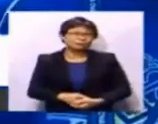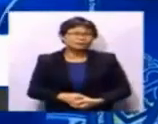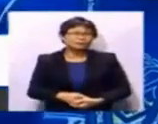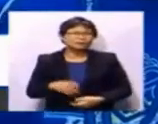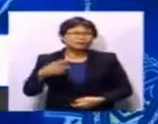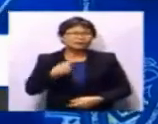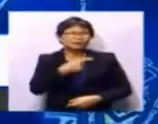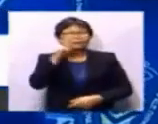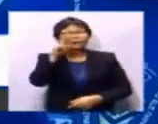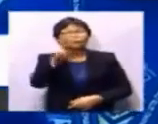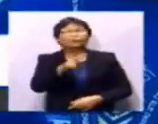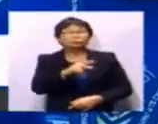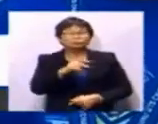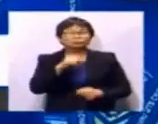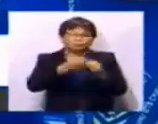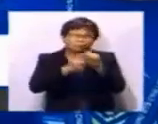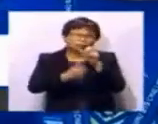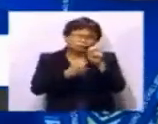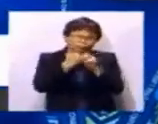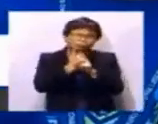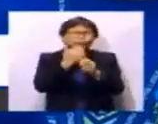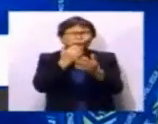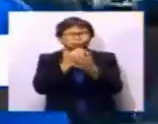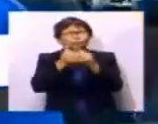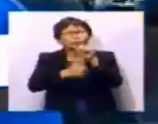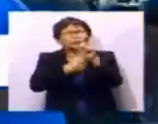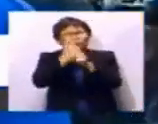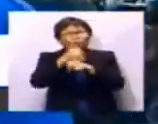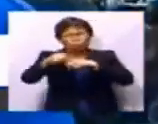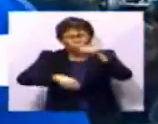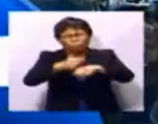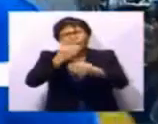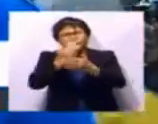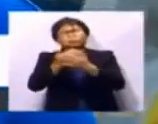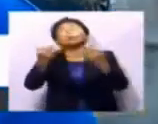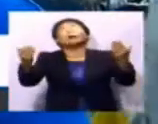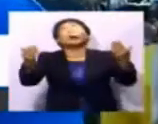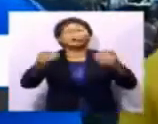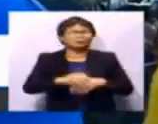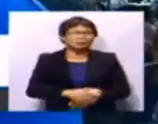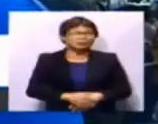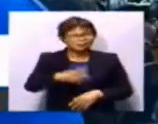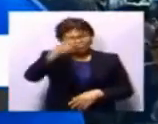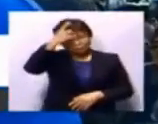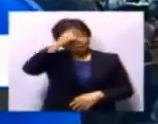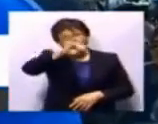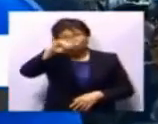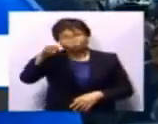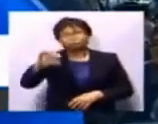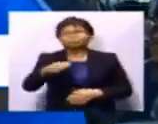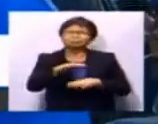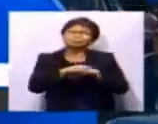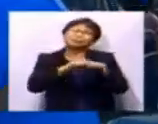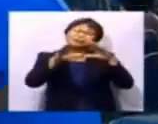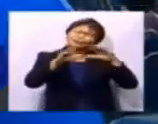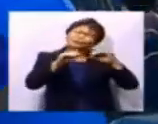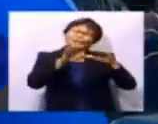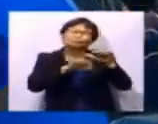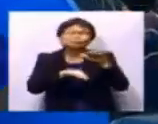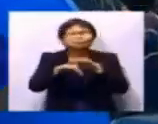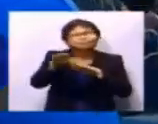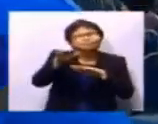dia kita tengok benda ni memang tak tahu kalau dia ada kan, alhamdulillah lagi lah. Alhamdulillah, saya lihat Datuk Jo ni ramah. Dia